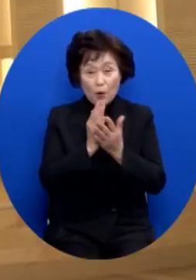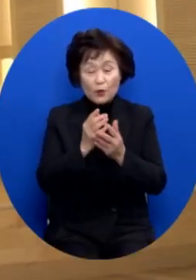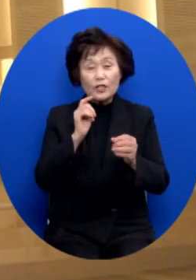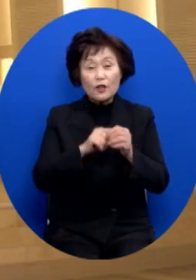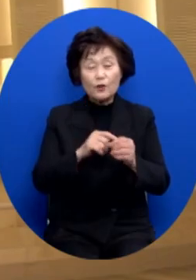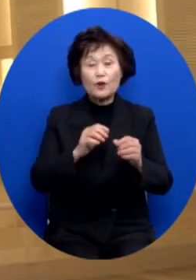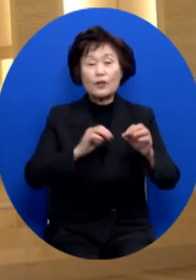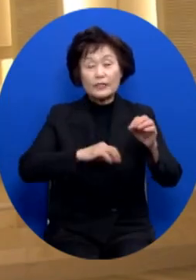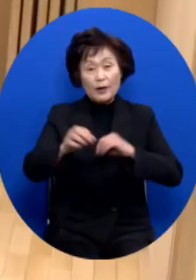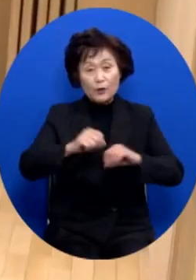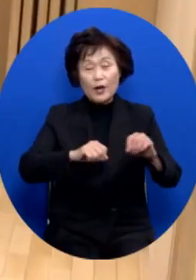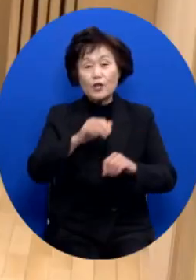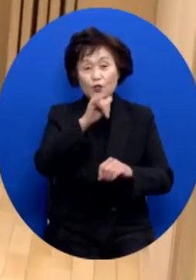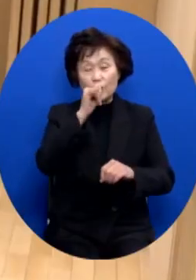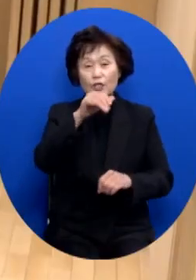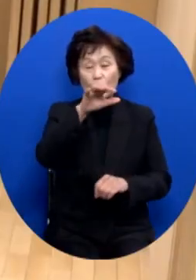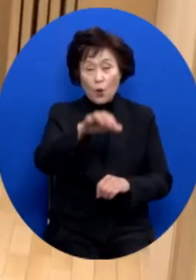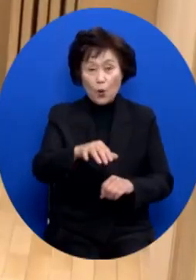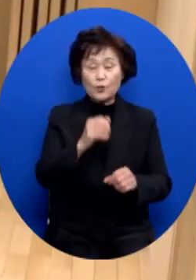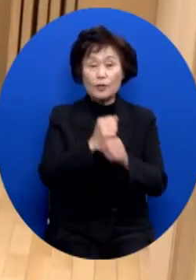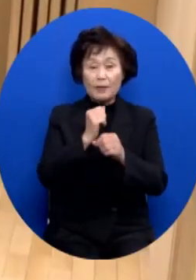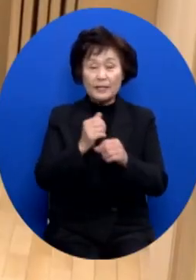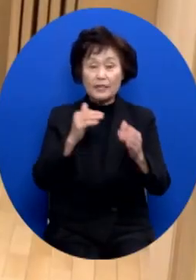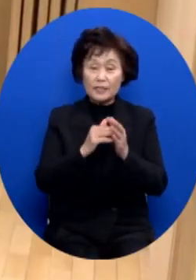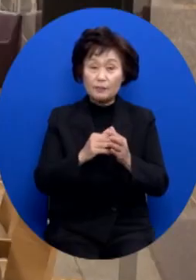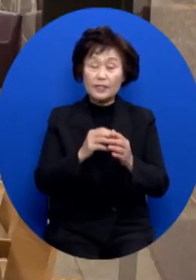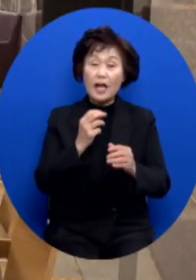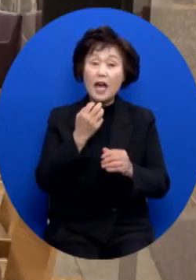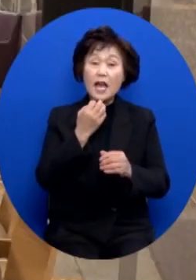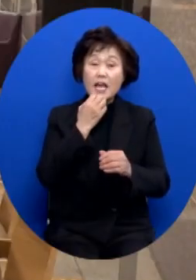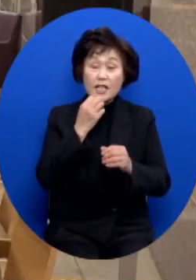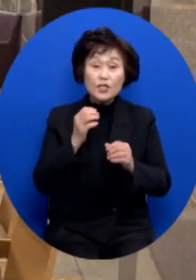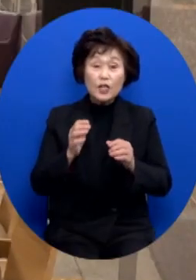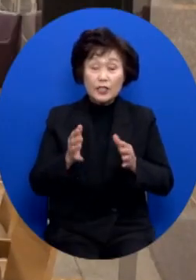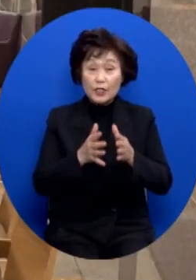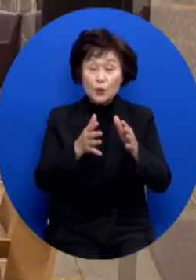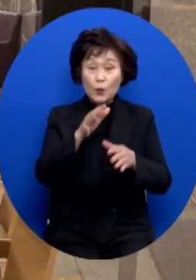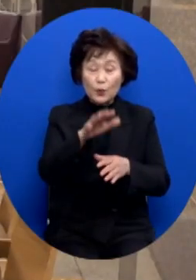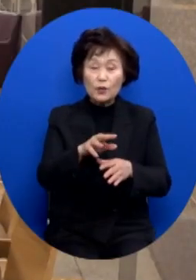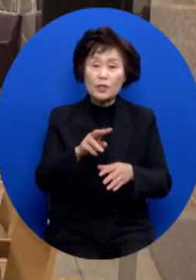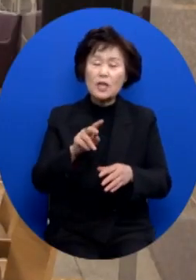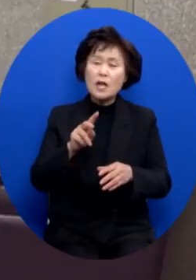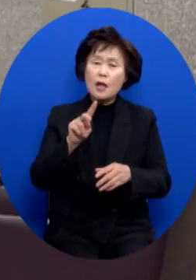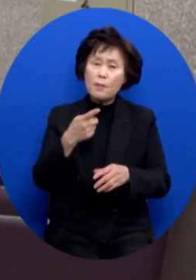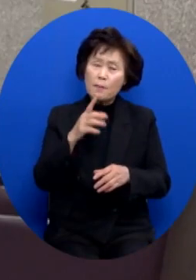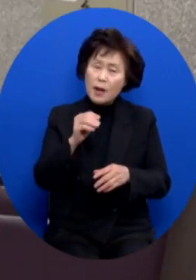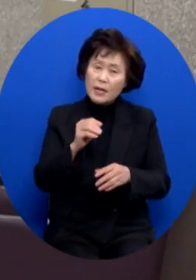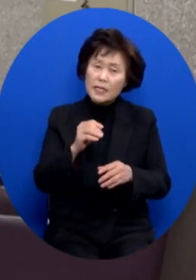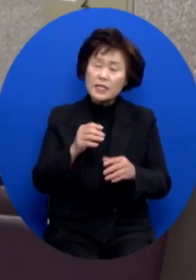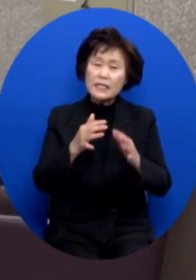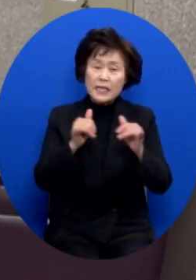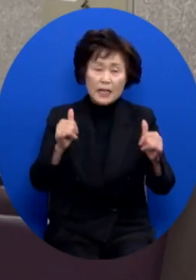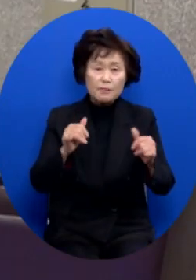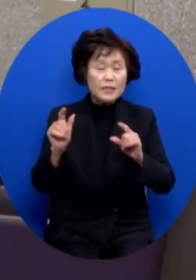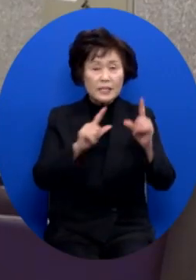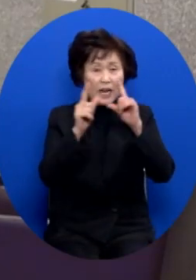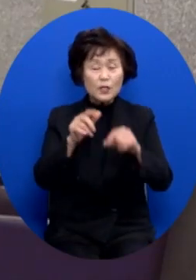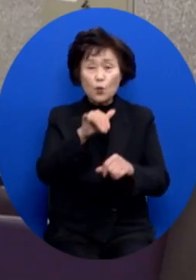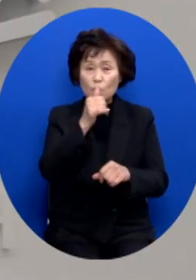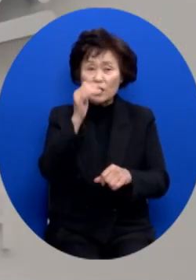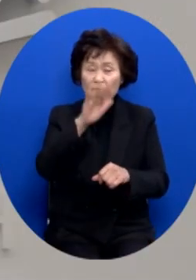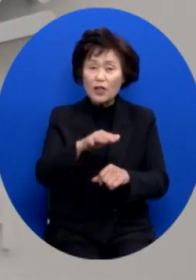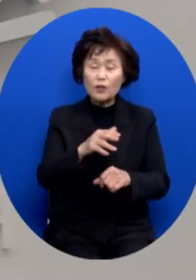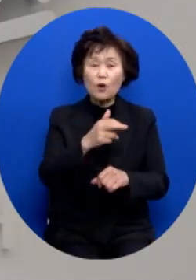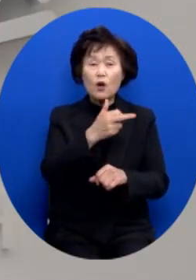당시 성남은 인구 100만 명의 도시임에도 200석 이상 보유한 공연장이 한 곳밖에 없어